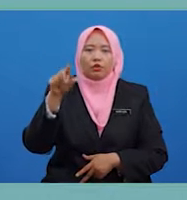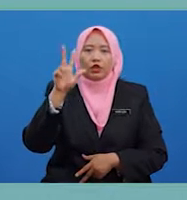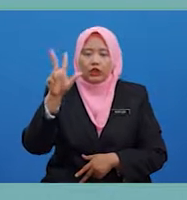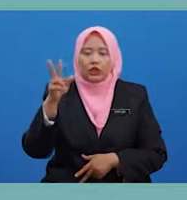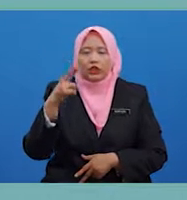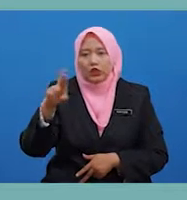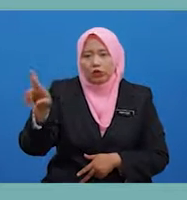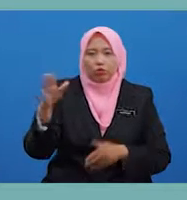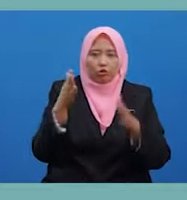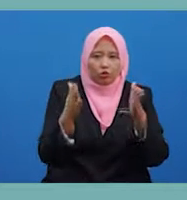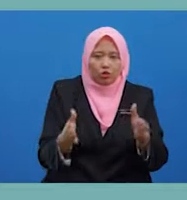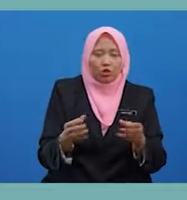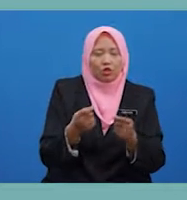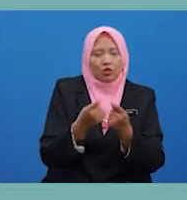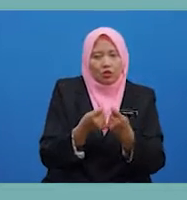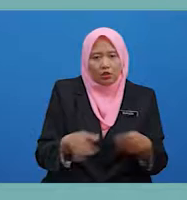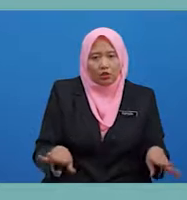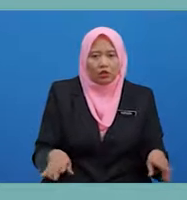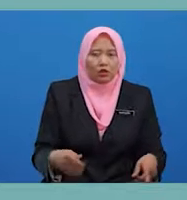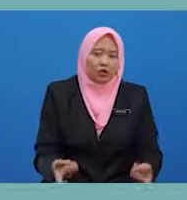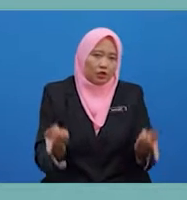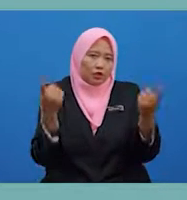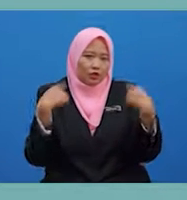356,300 orang telah mengunjungi negara ini.